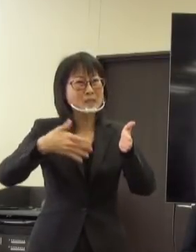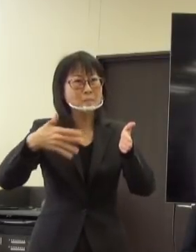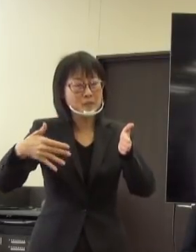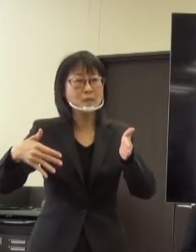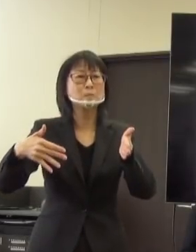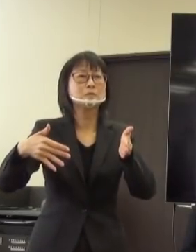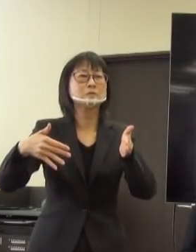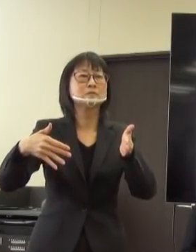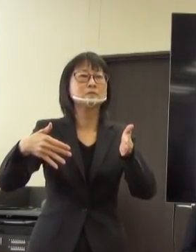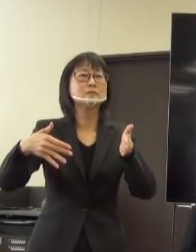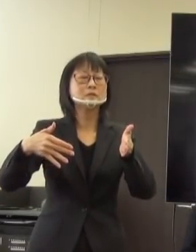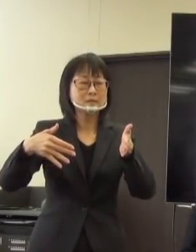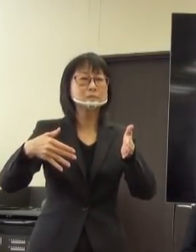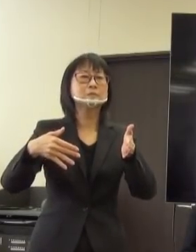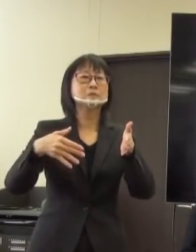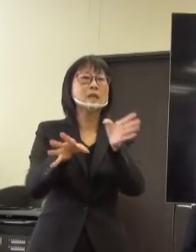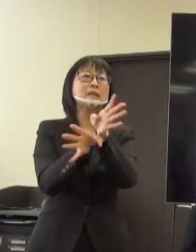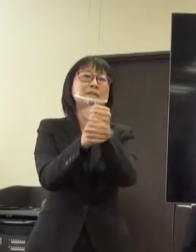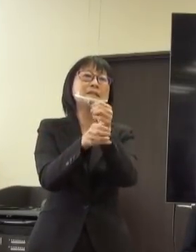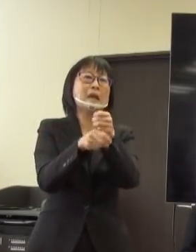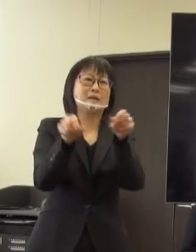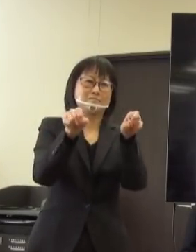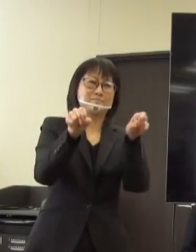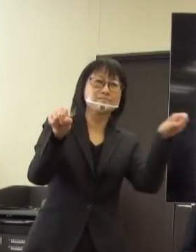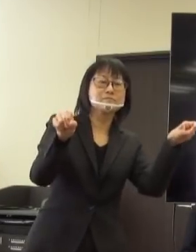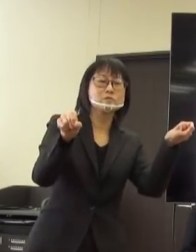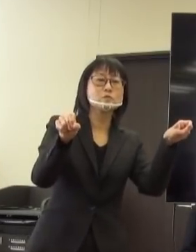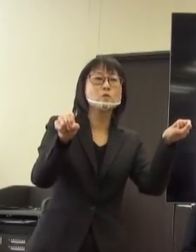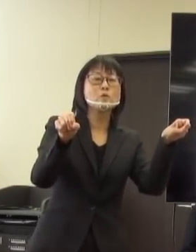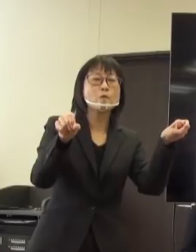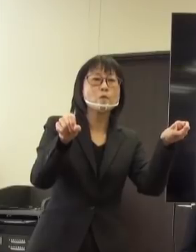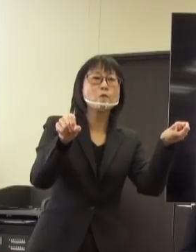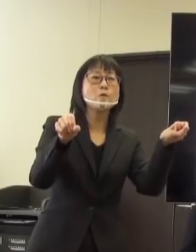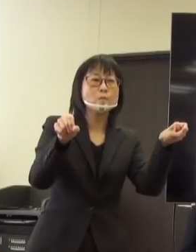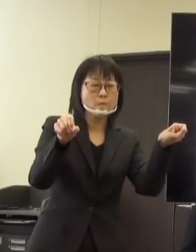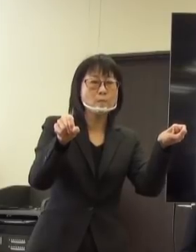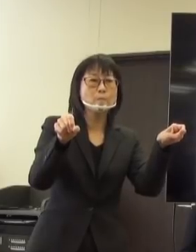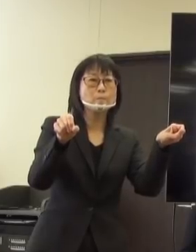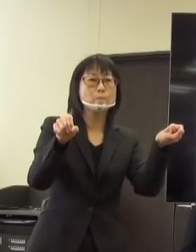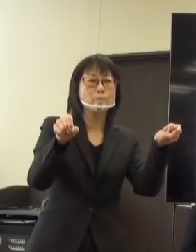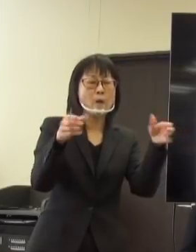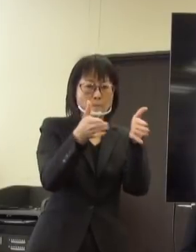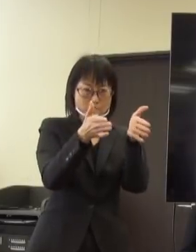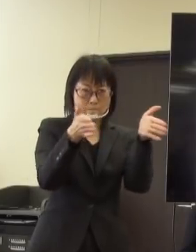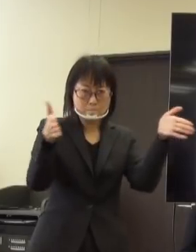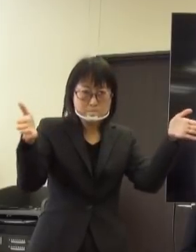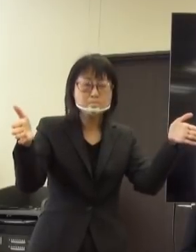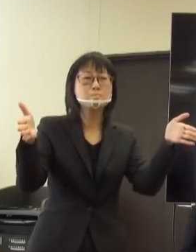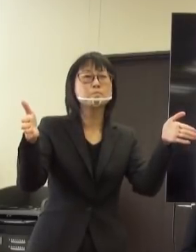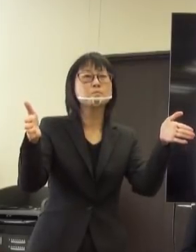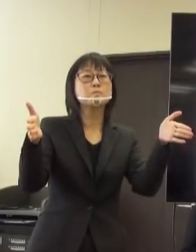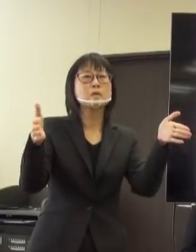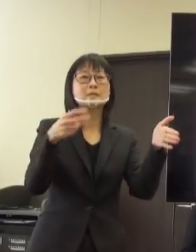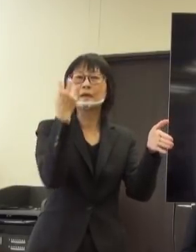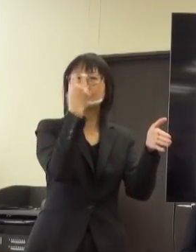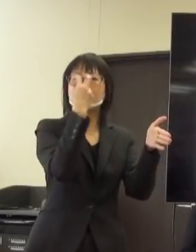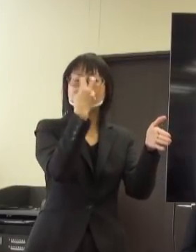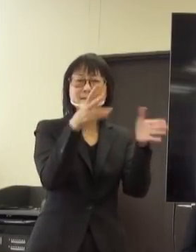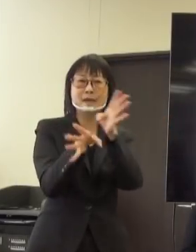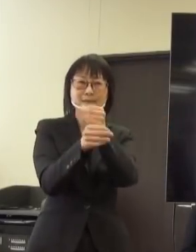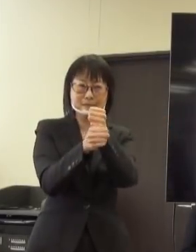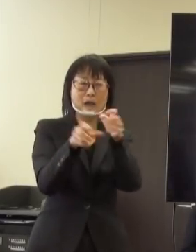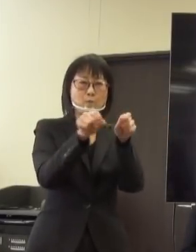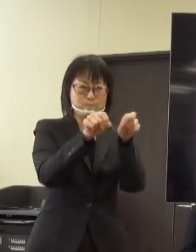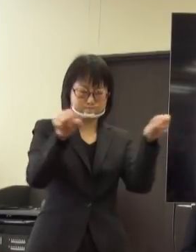酒屋などもいらっしゃいますので、そういったところにもできる限り対応できるように検査期間は延長したいというふうに思